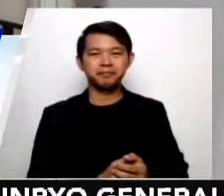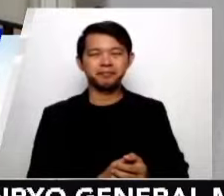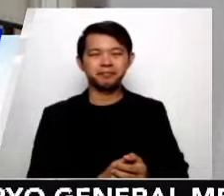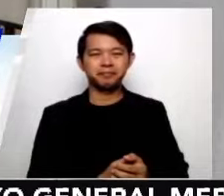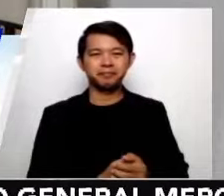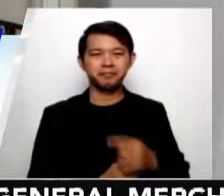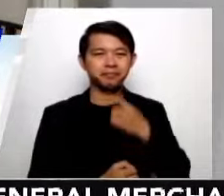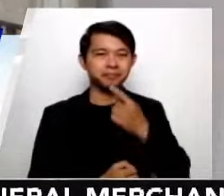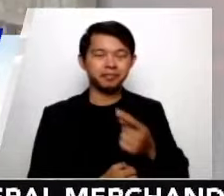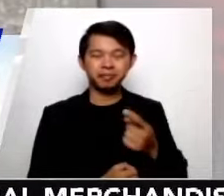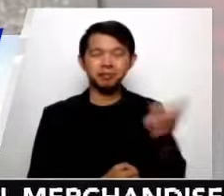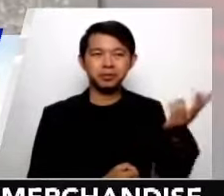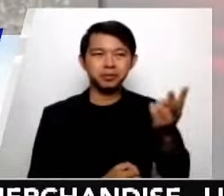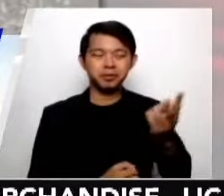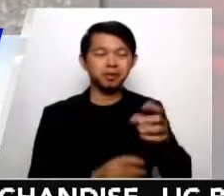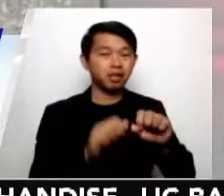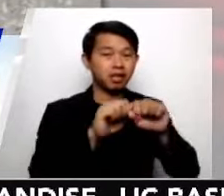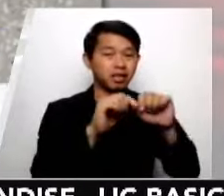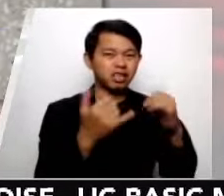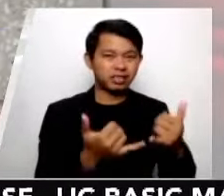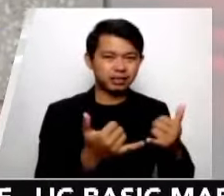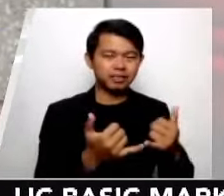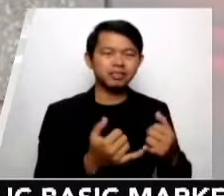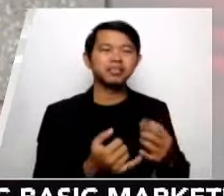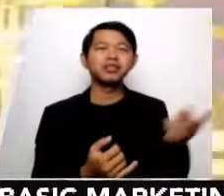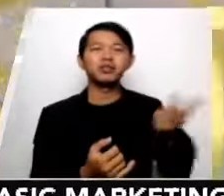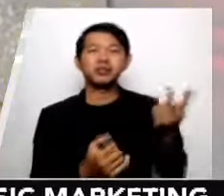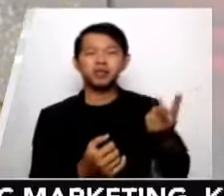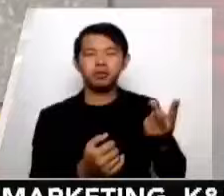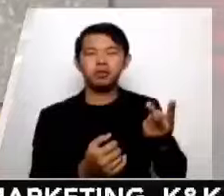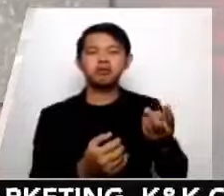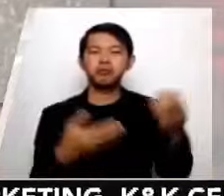kanilang agencies, getting to know each other ang dalawa.